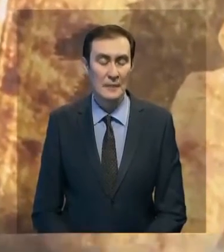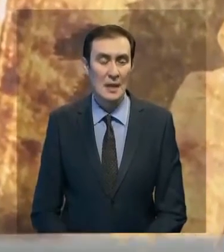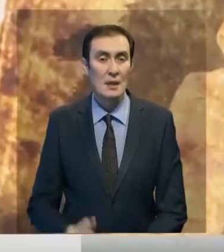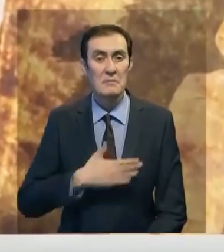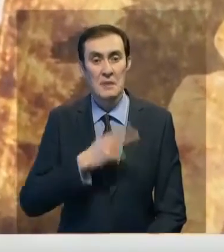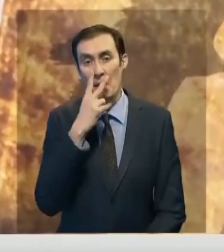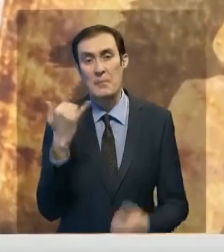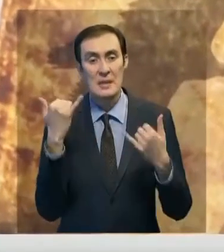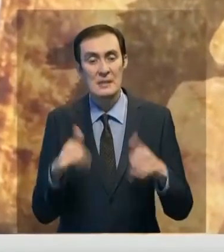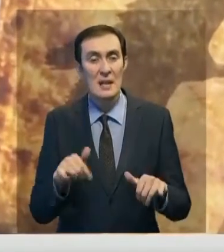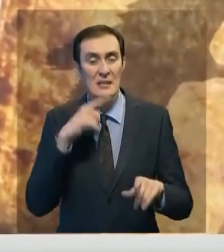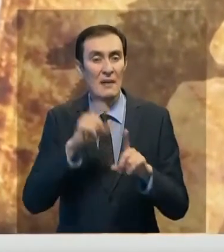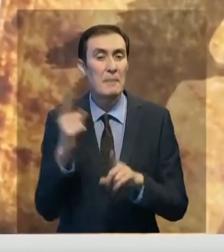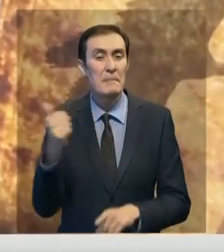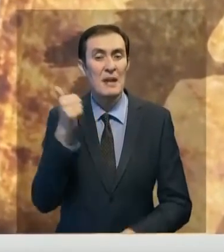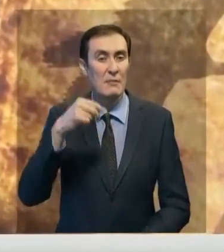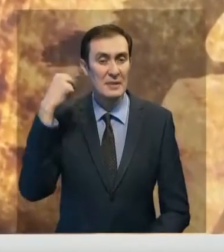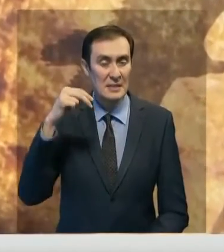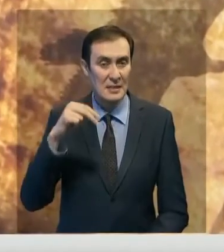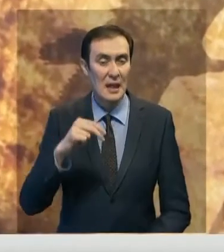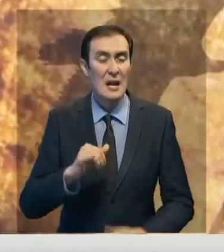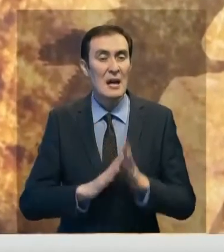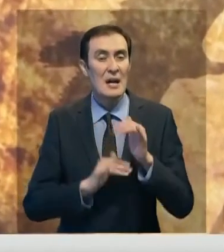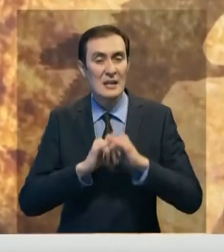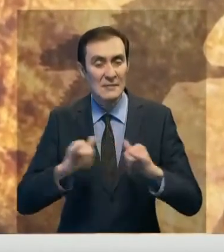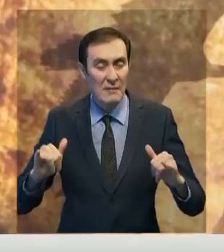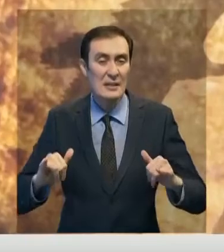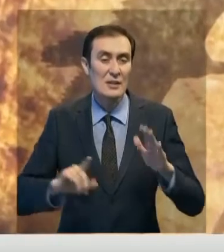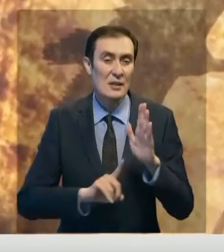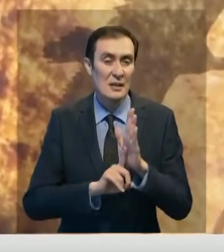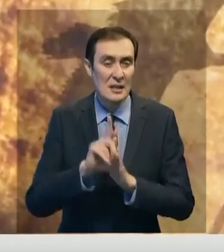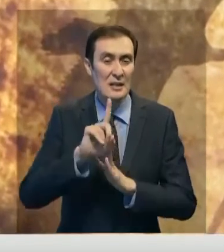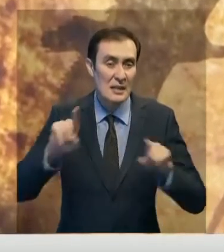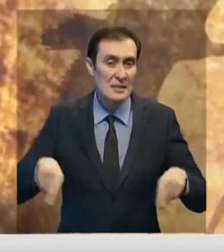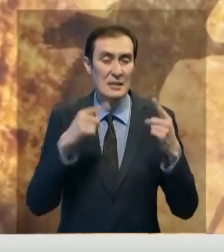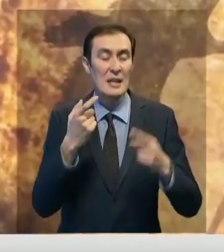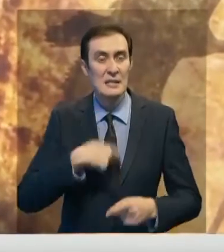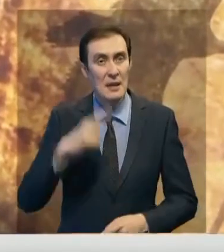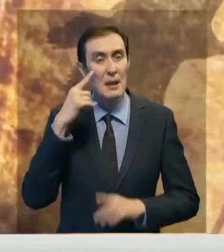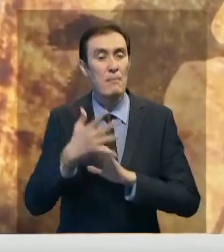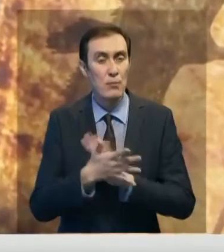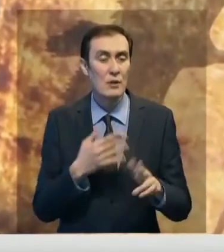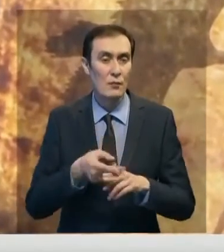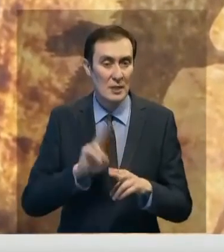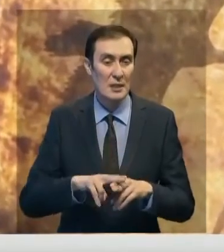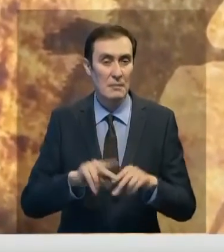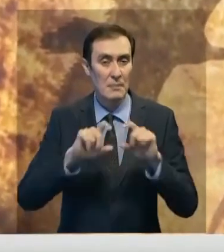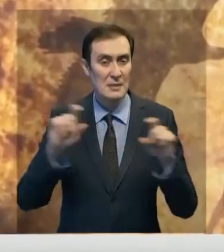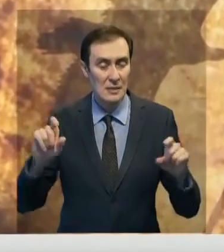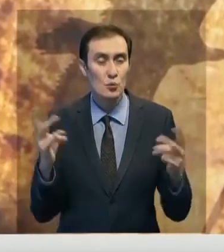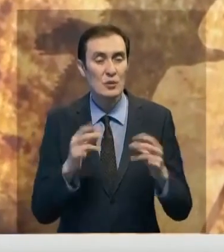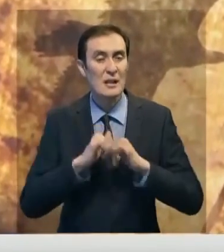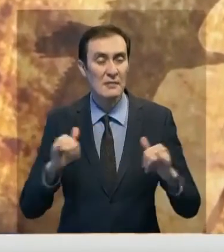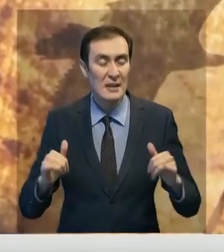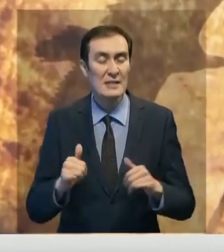Меня поразили слова первого президента: расти, развиваться и еще раз развиваться. Для себя я вынес именно этот посыл: развиваться